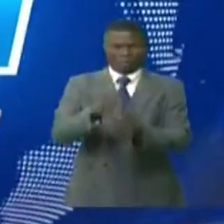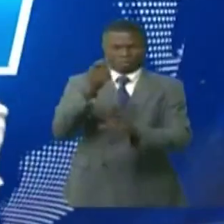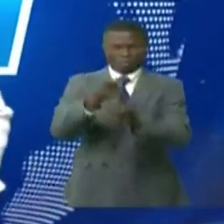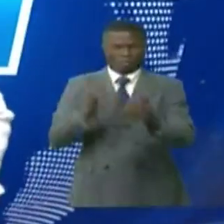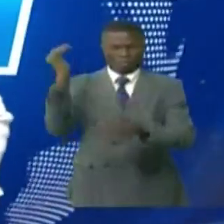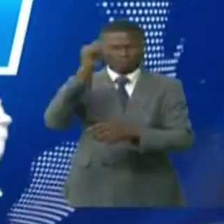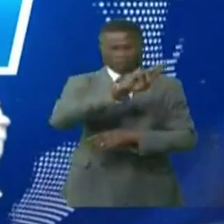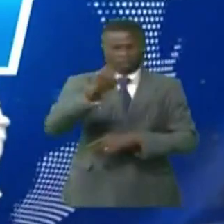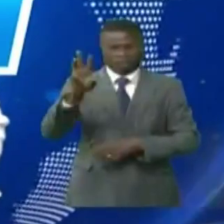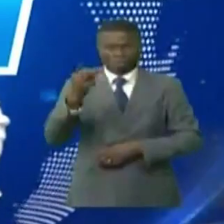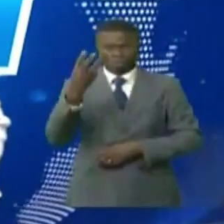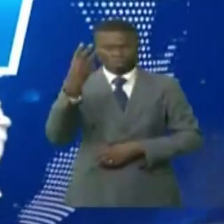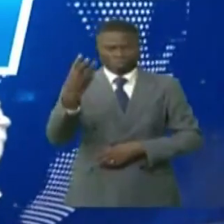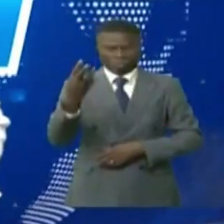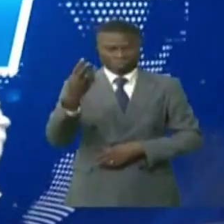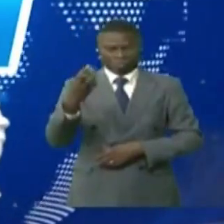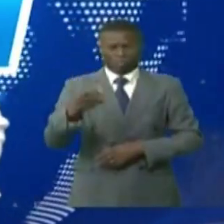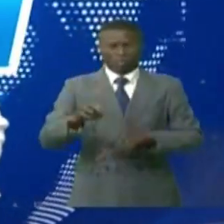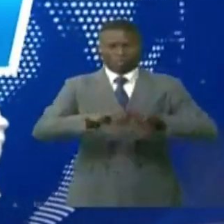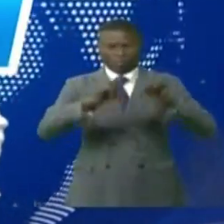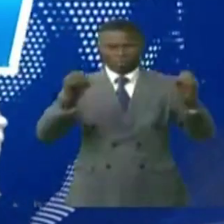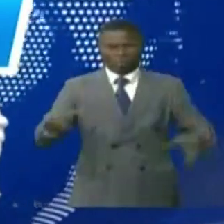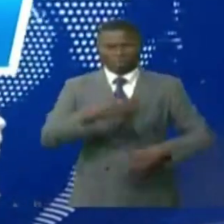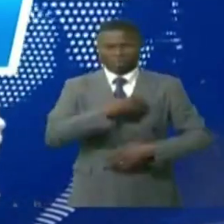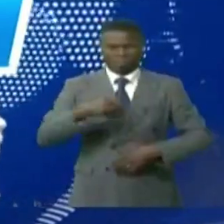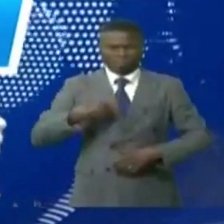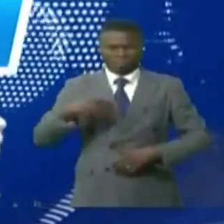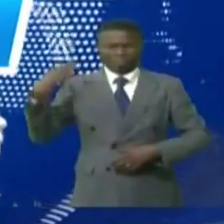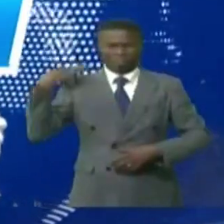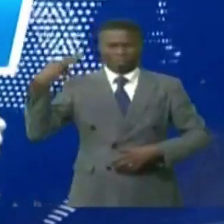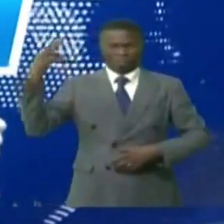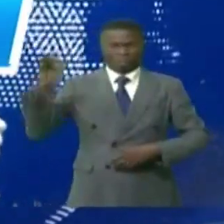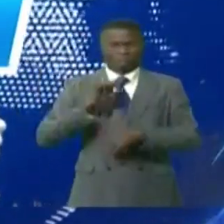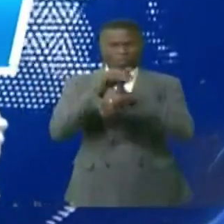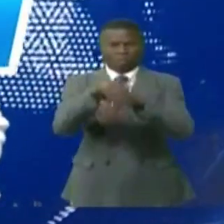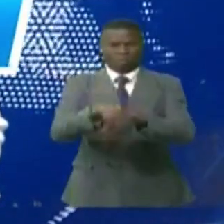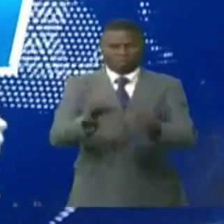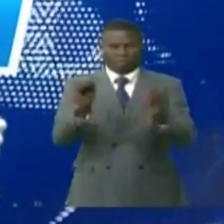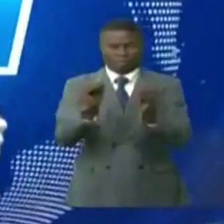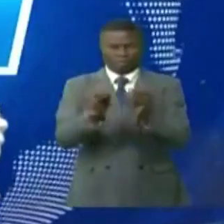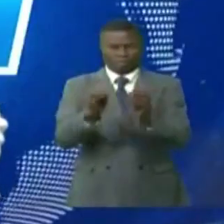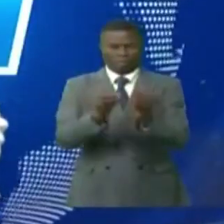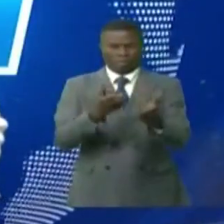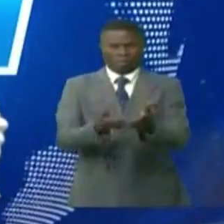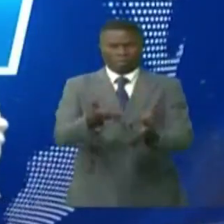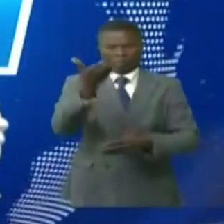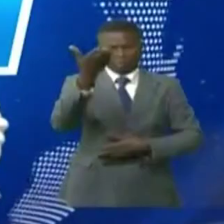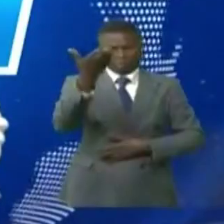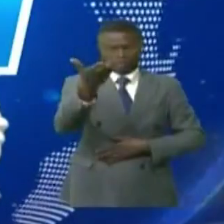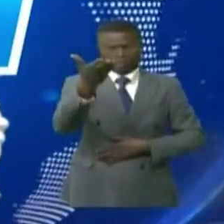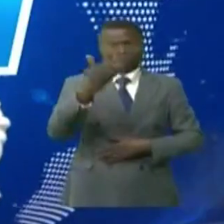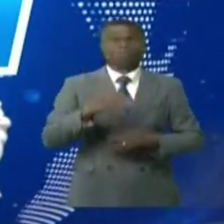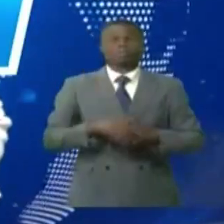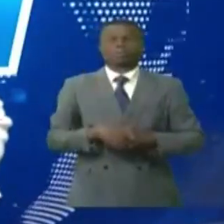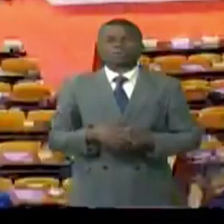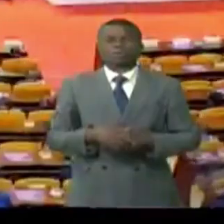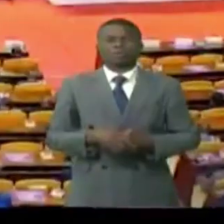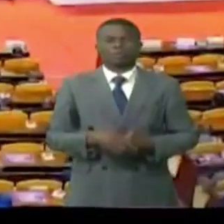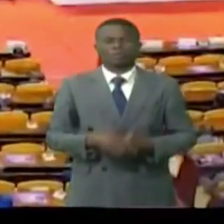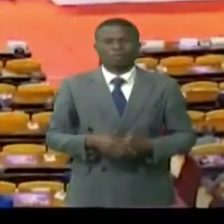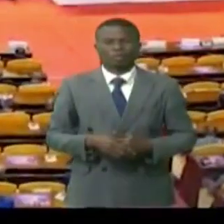décembre 2023. 50 femmes leaders et candidates prennent part à ces assises. Un reportage signé Junior